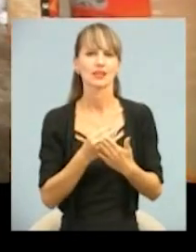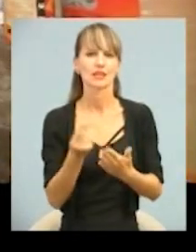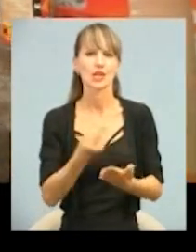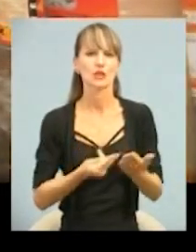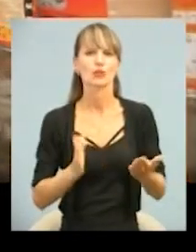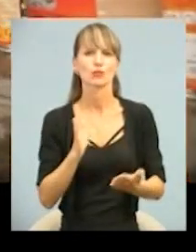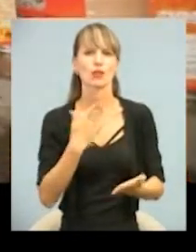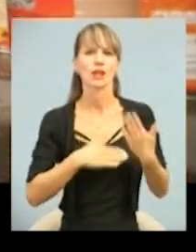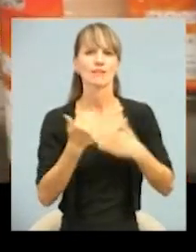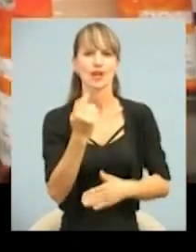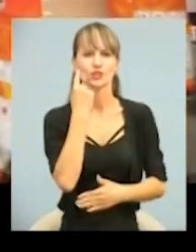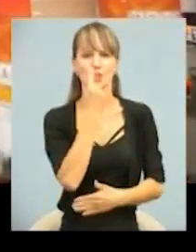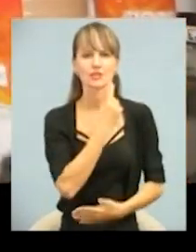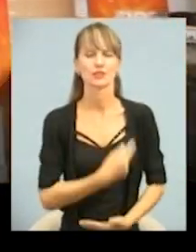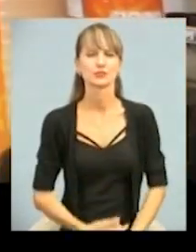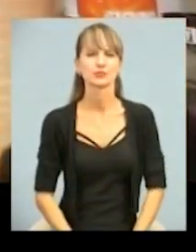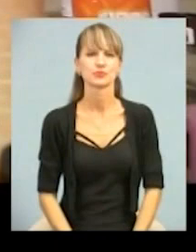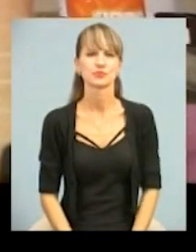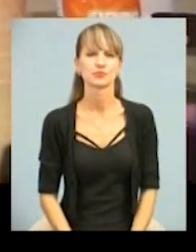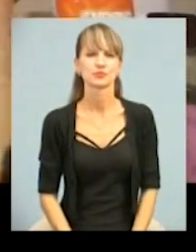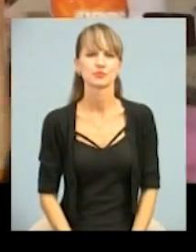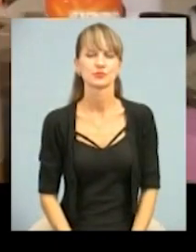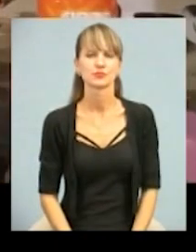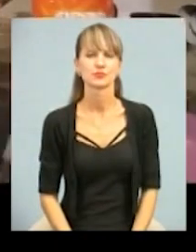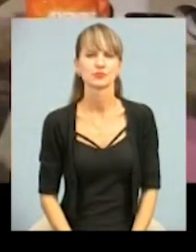будуть радувати ваше око.